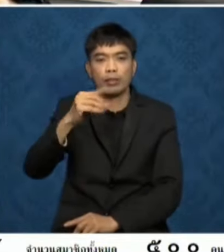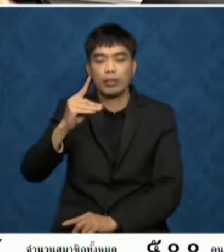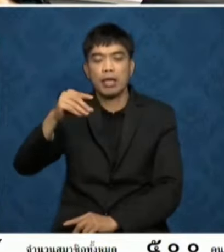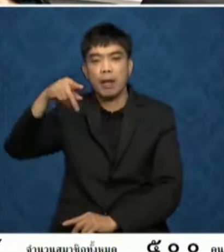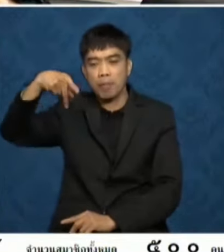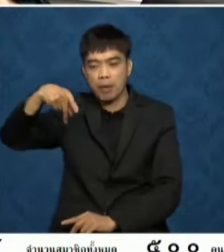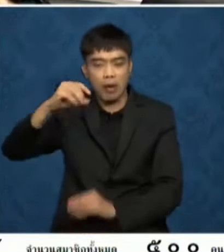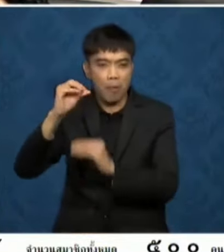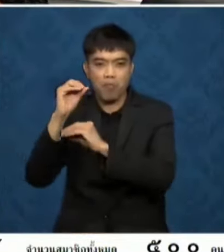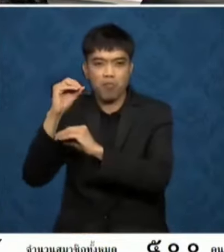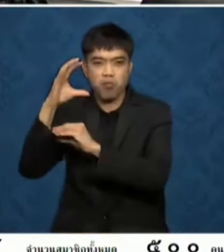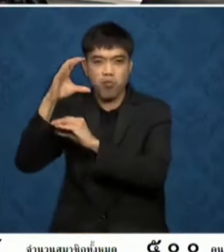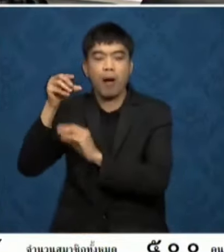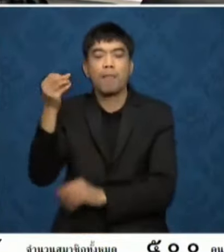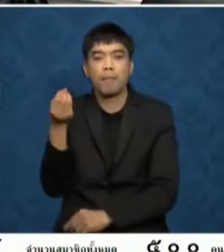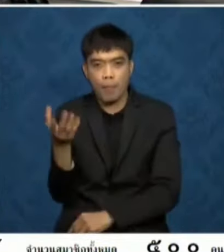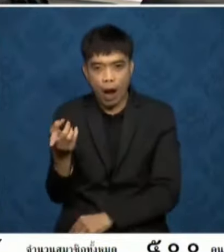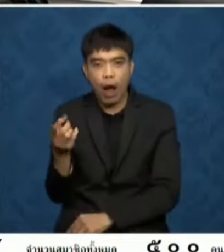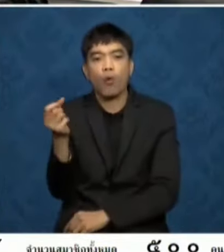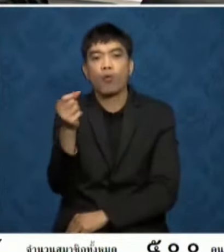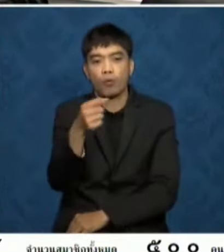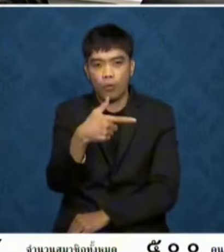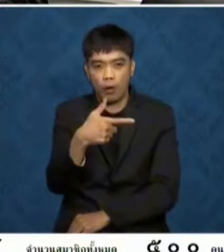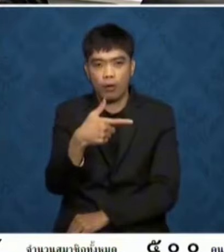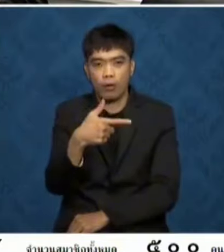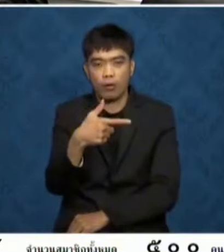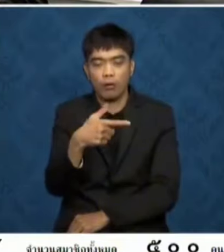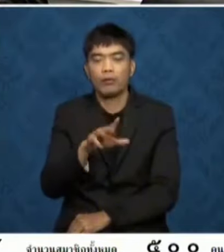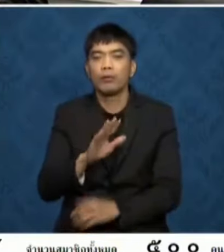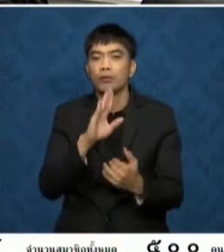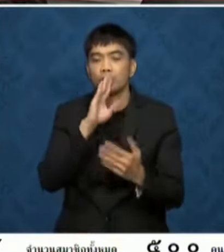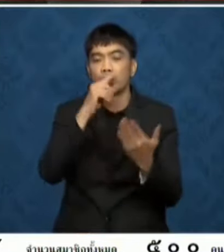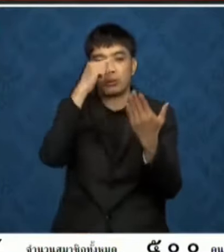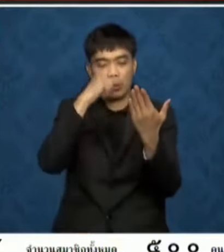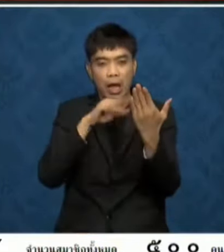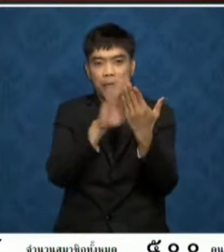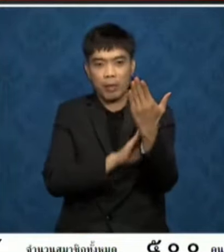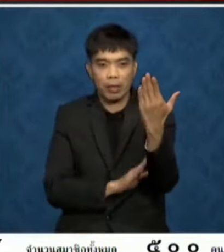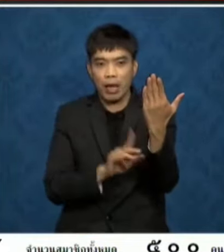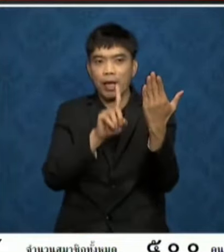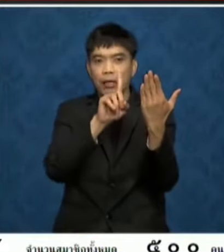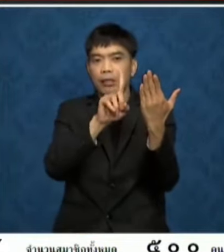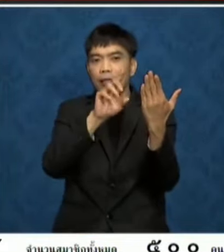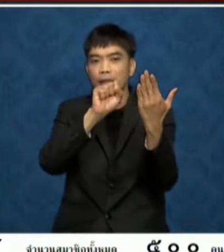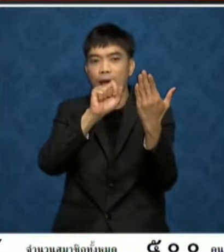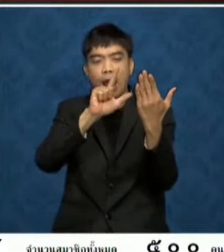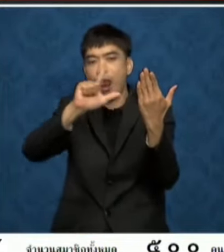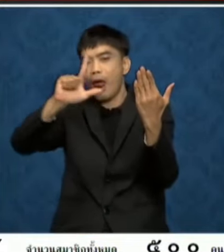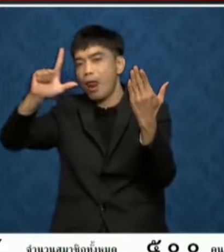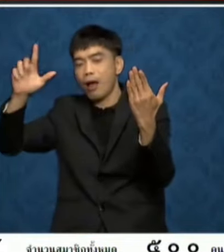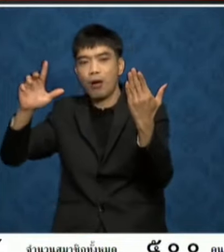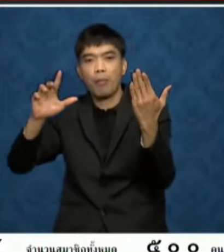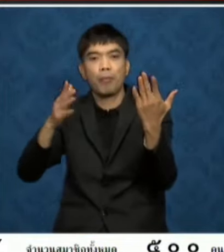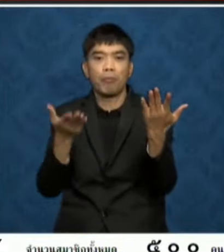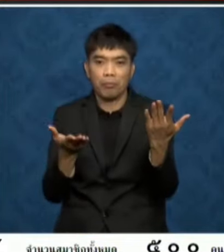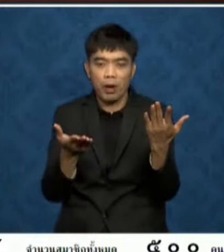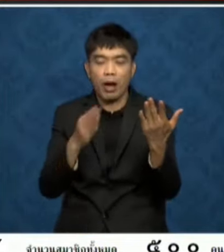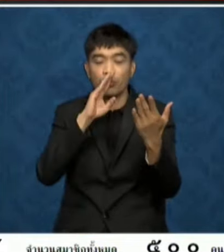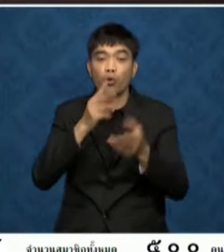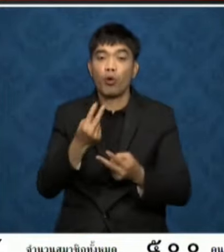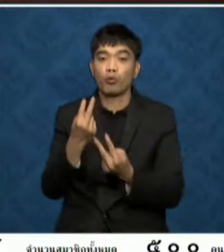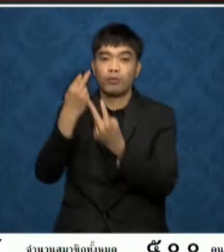ที่ที่ฉันจะอภิปรายจึงเกี่ยวกับผลประโยชน์ของประเทศที่มีมูลค่ามากมายหลายแสนล้านบาทค่ะท่านประธานคะเมื่อย้อนกลับ